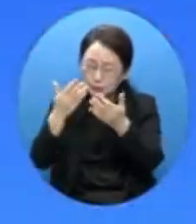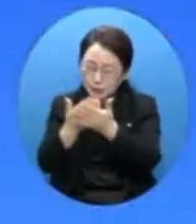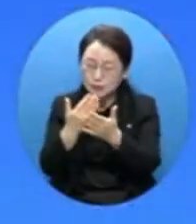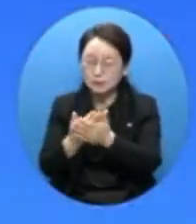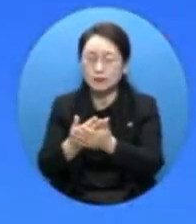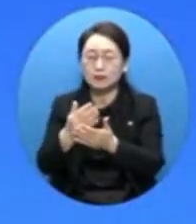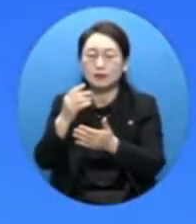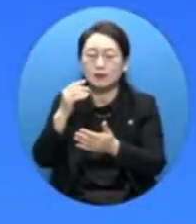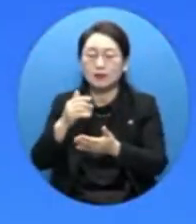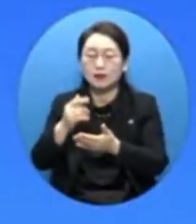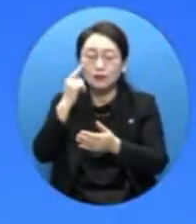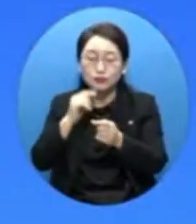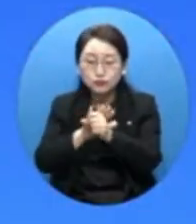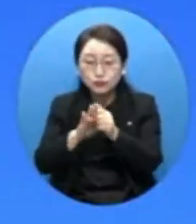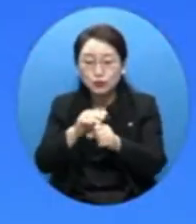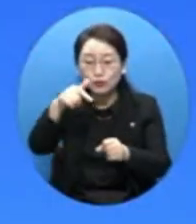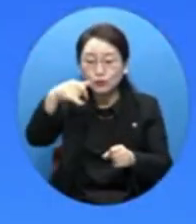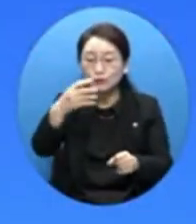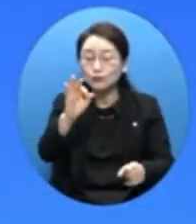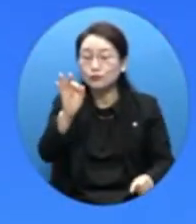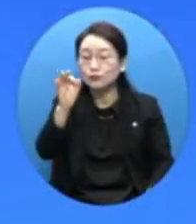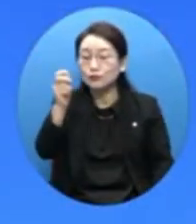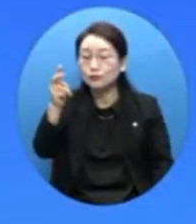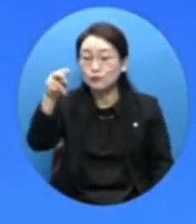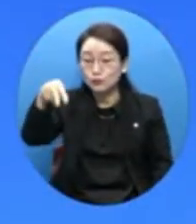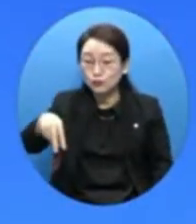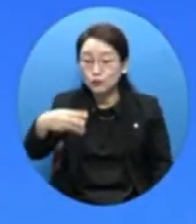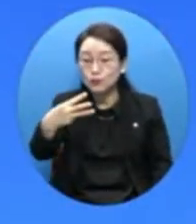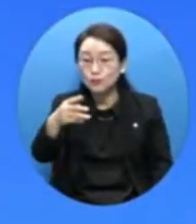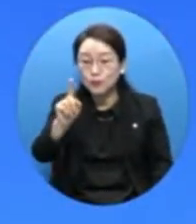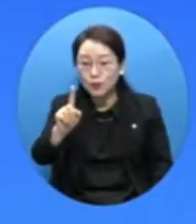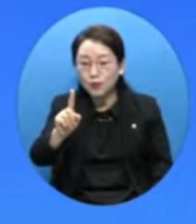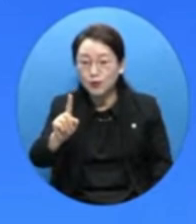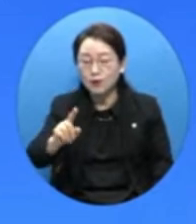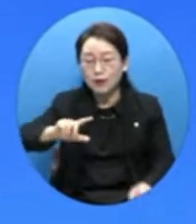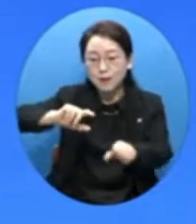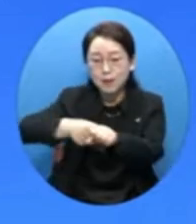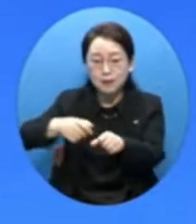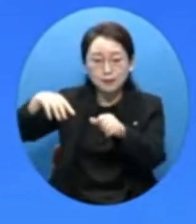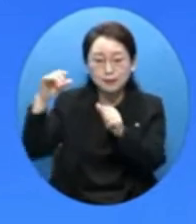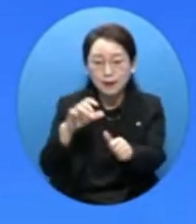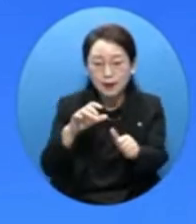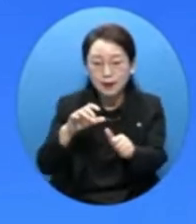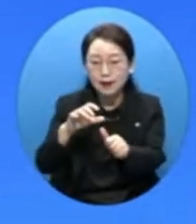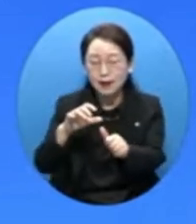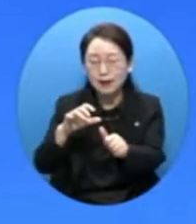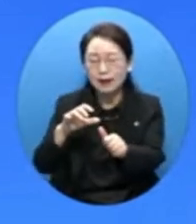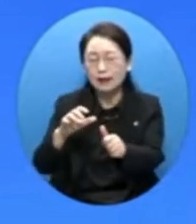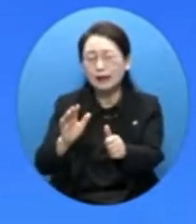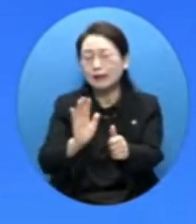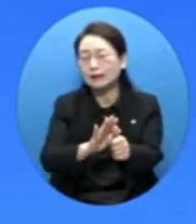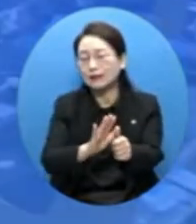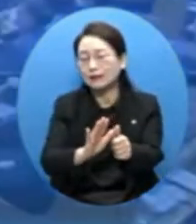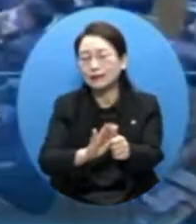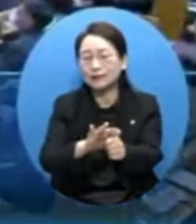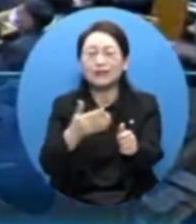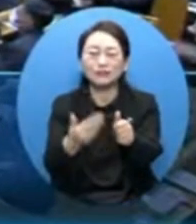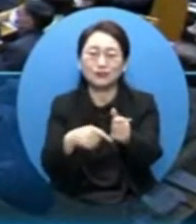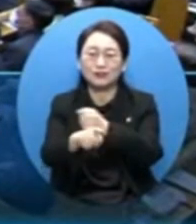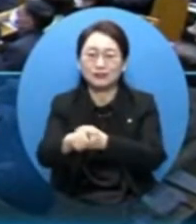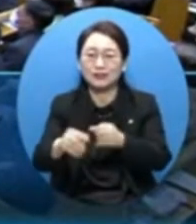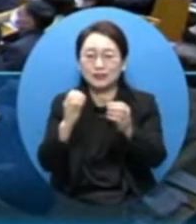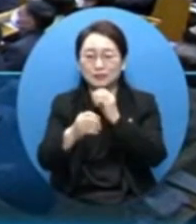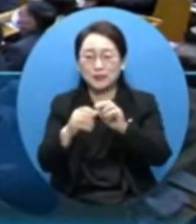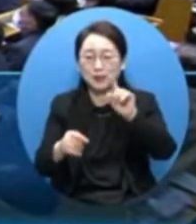베풀어 주옵소서. 긍휼이라는 것은 징계를 받아야 될 사람들에게 베푸시는 하나님의 사랑을 의미합니다. 시편 103편